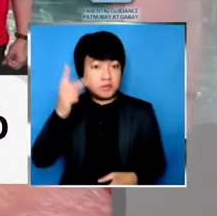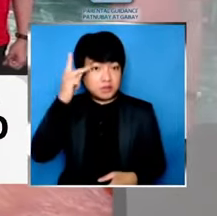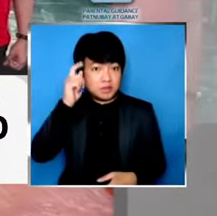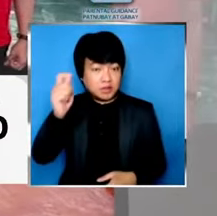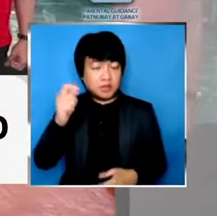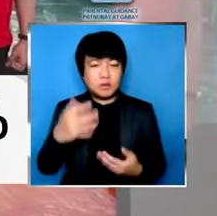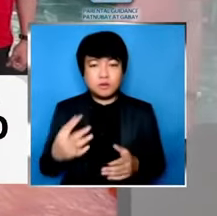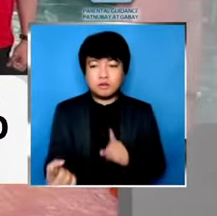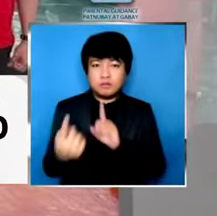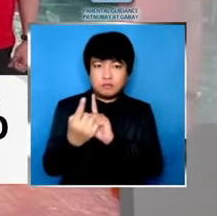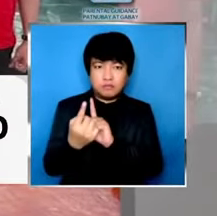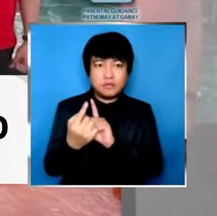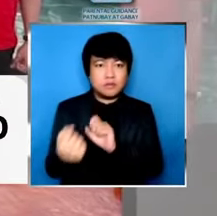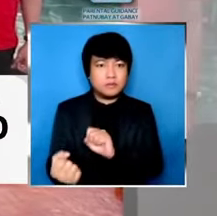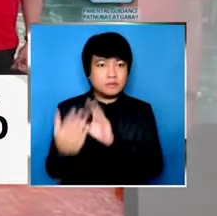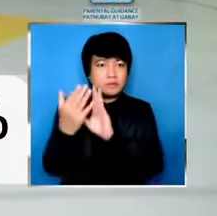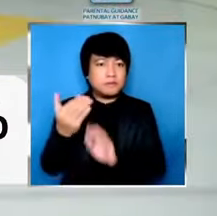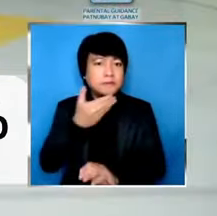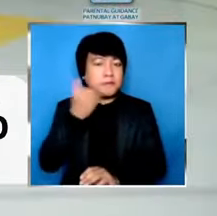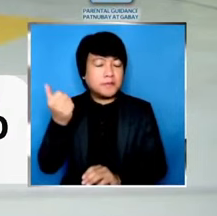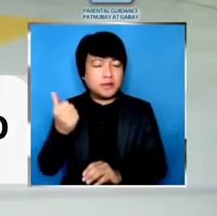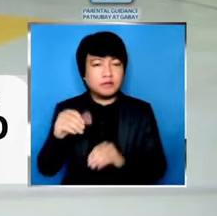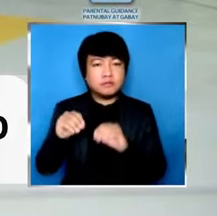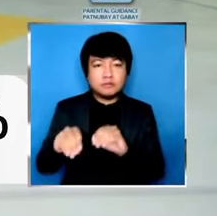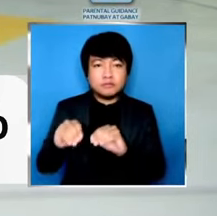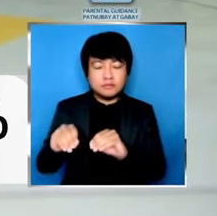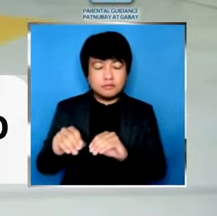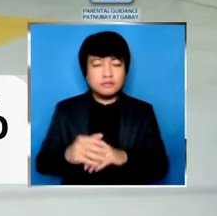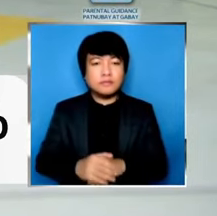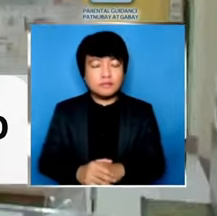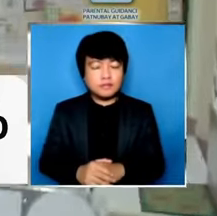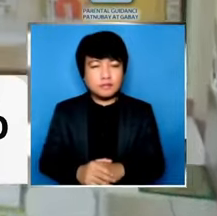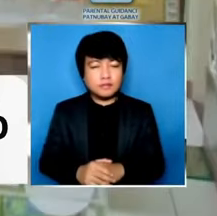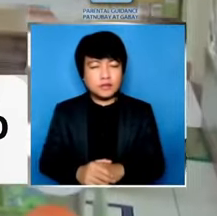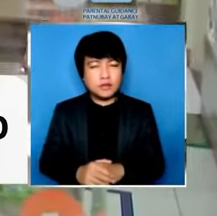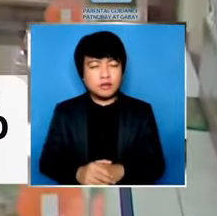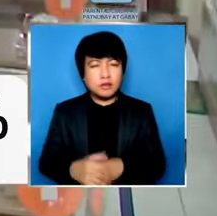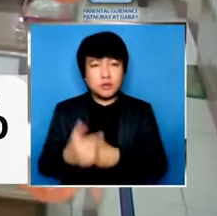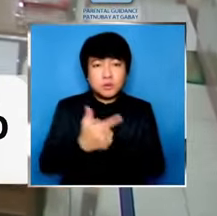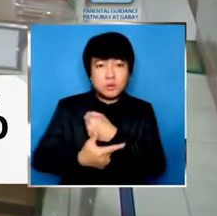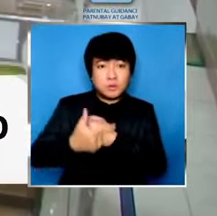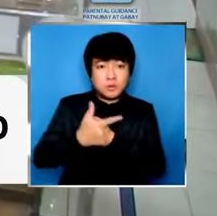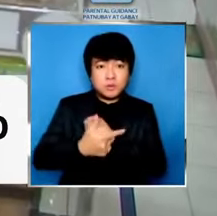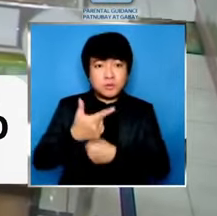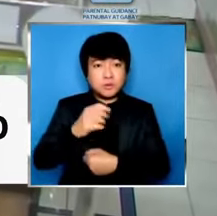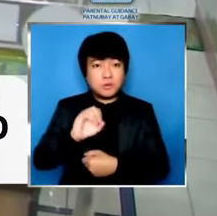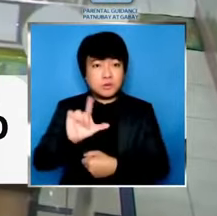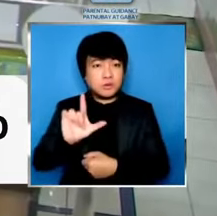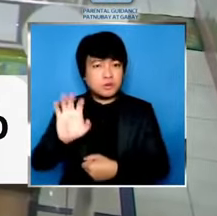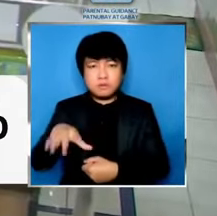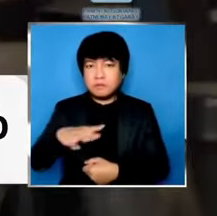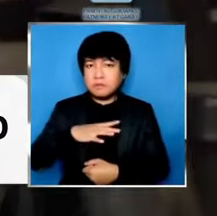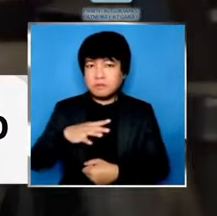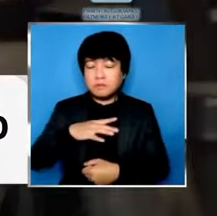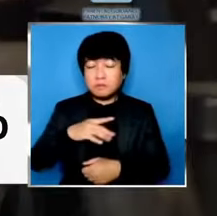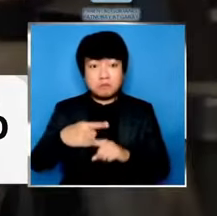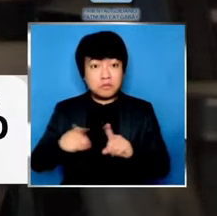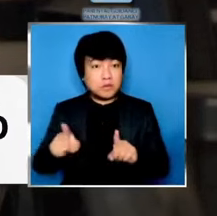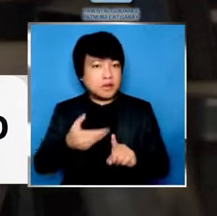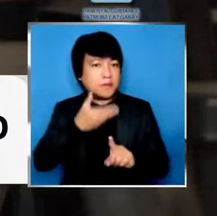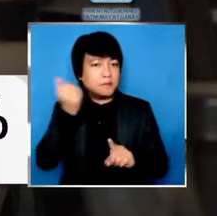tao may Google na ngayon. Pero iba pa rin yung ang nagtuturo sa'yo, tao. Hands-on. Face-to-face. Pati emotional, mga... Yung